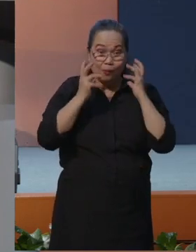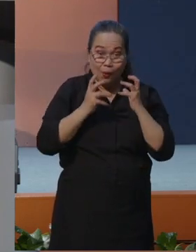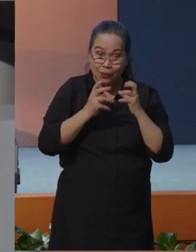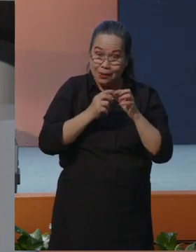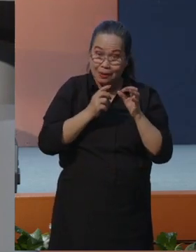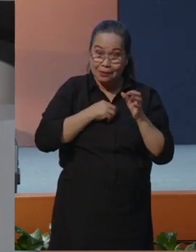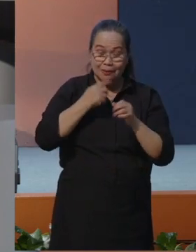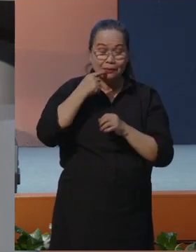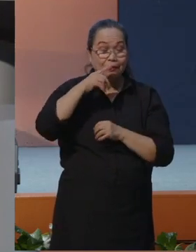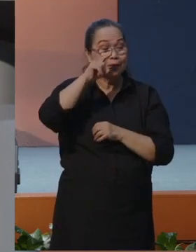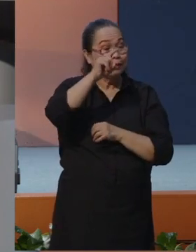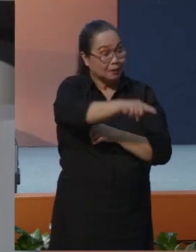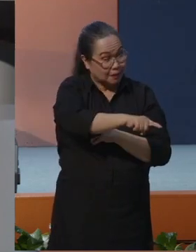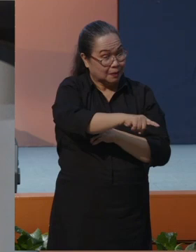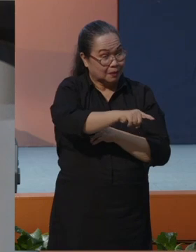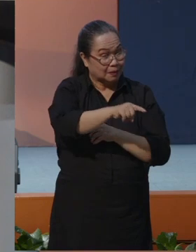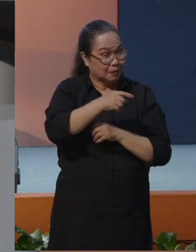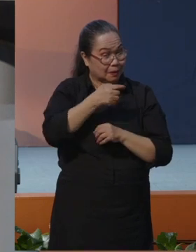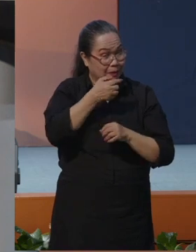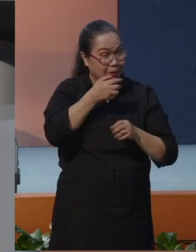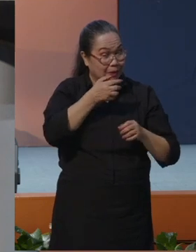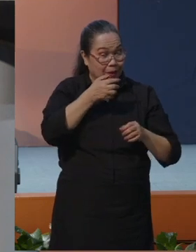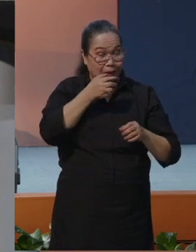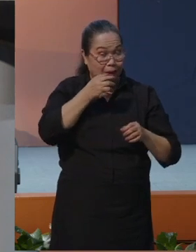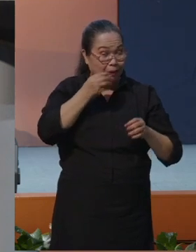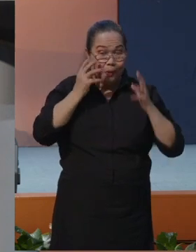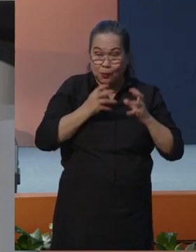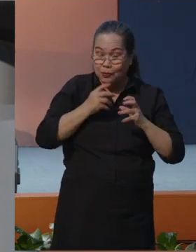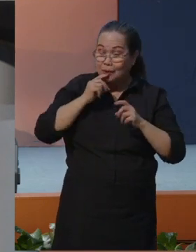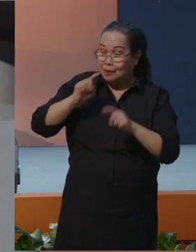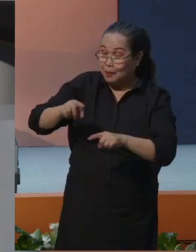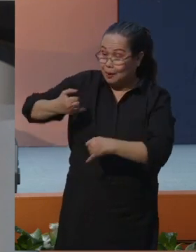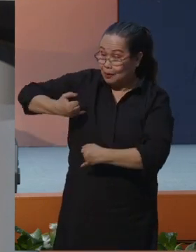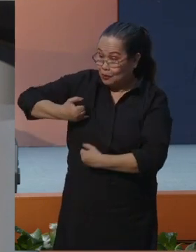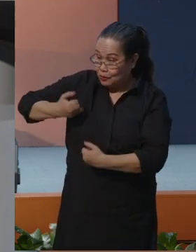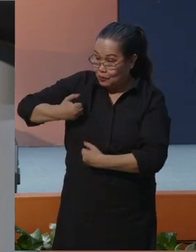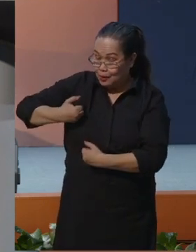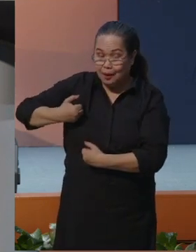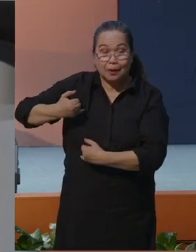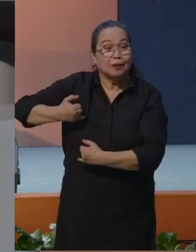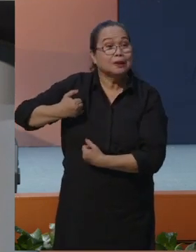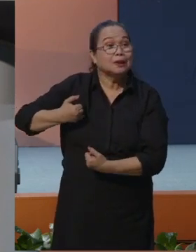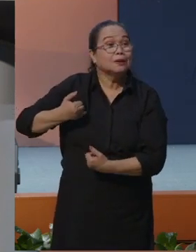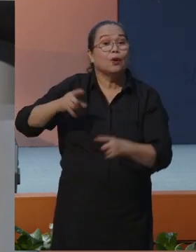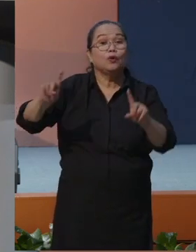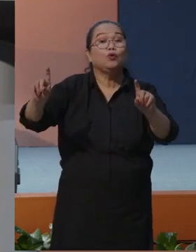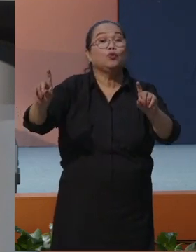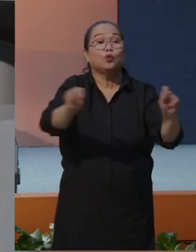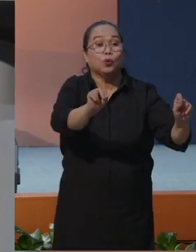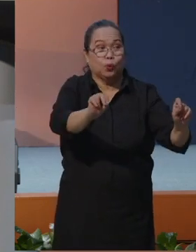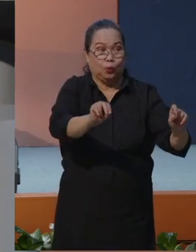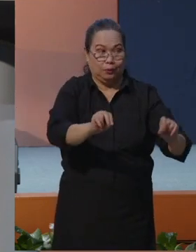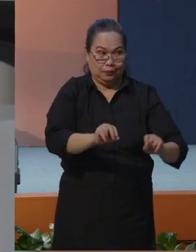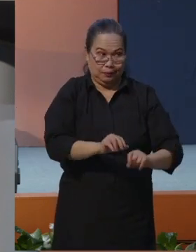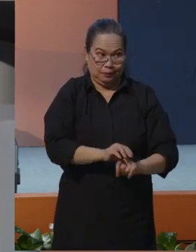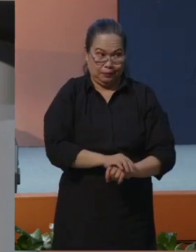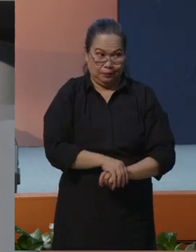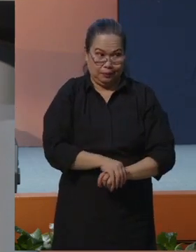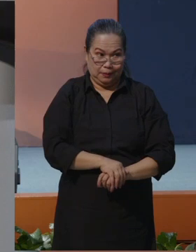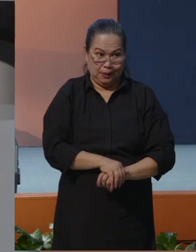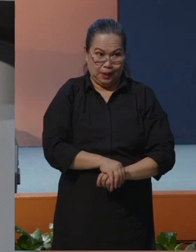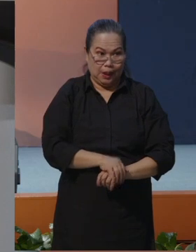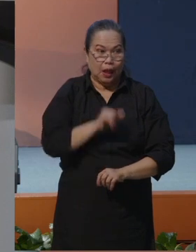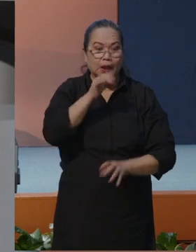servant, so Moses commanded Joshua, and so Joshua did. He left nothing